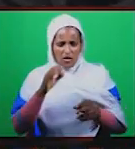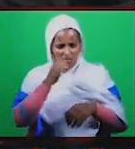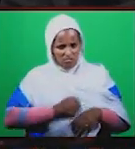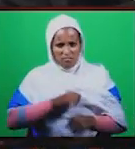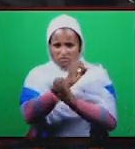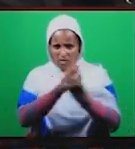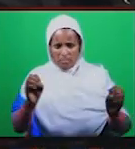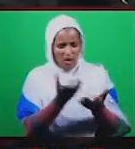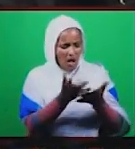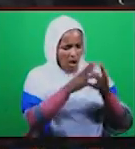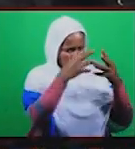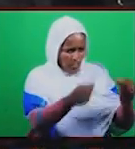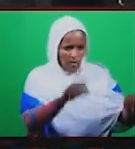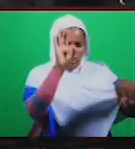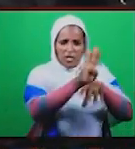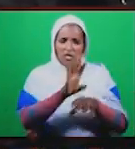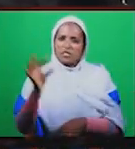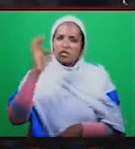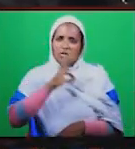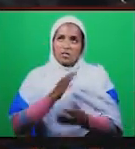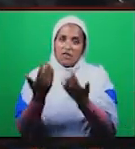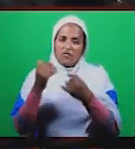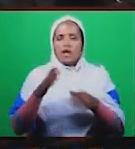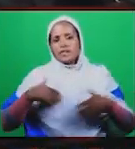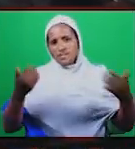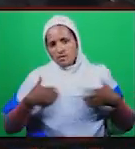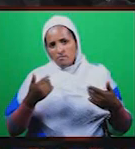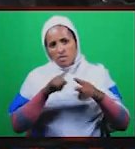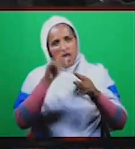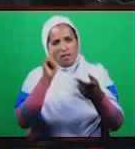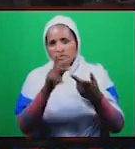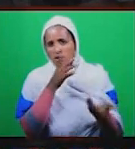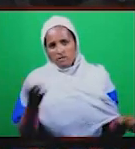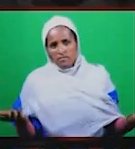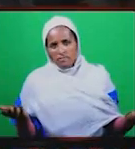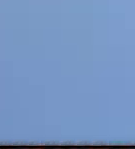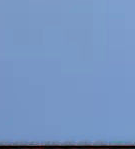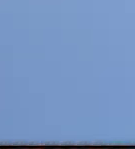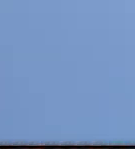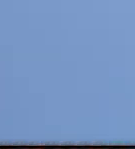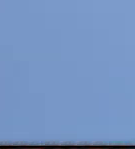ላቀም ንብረቴ ሁሉ ወድሞ እንኳን ቤተክርስቲያን ተርፋይ ቢሆን ኖሮ ደስታውን አልችልም ነበር አልተሳካልም በቃ